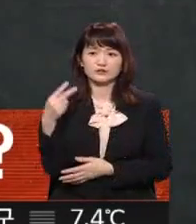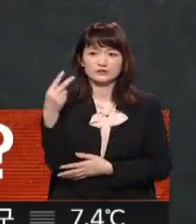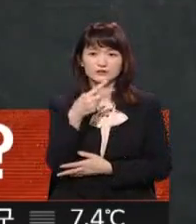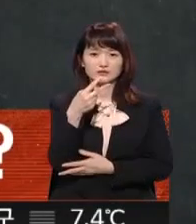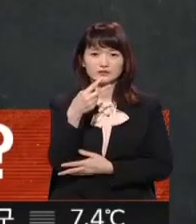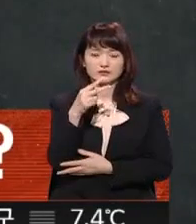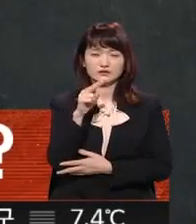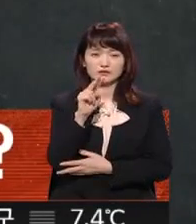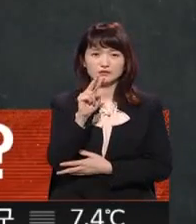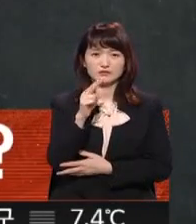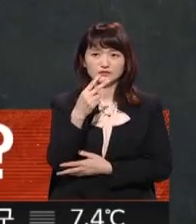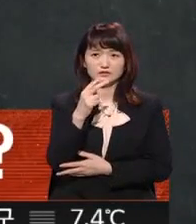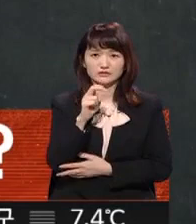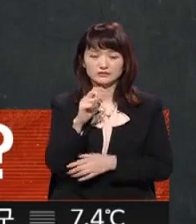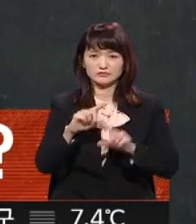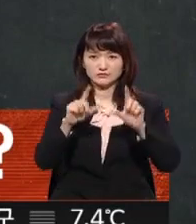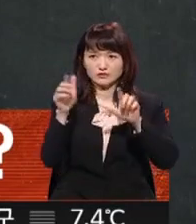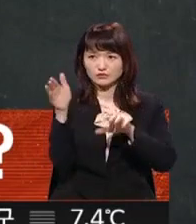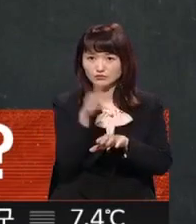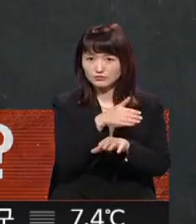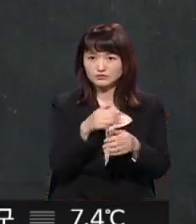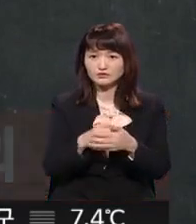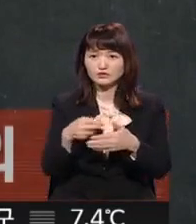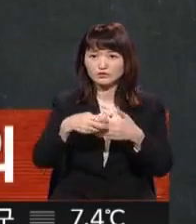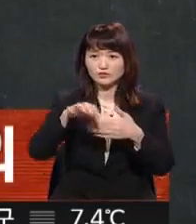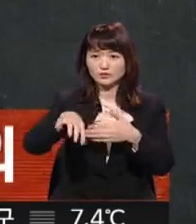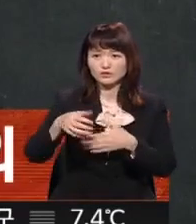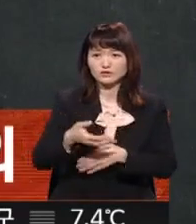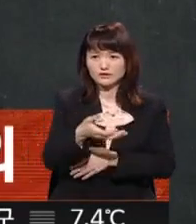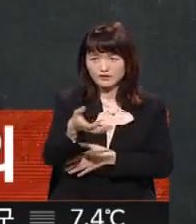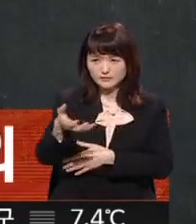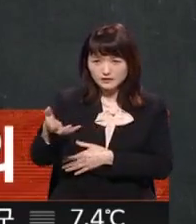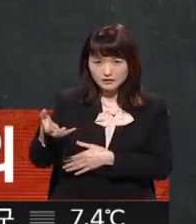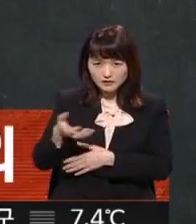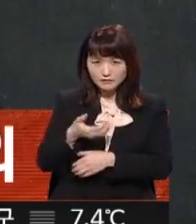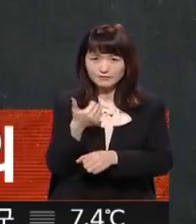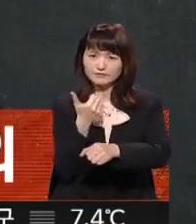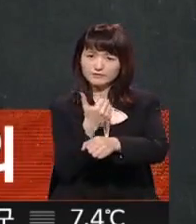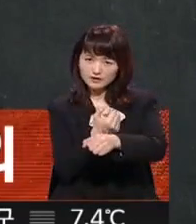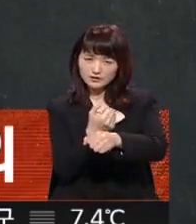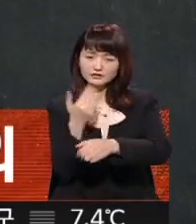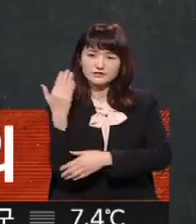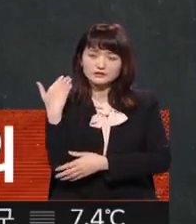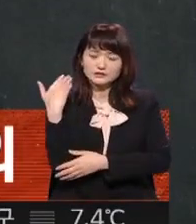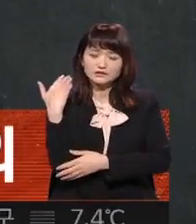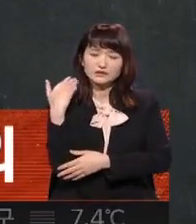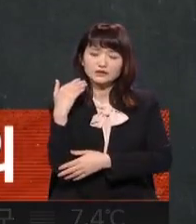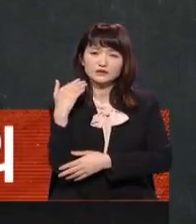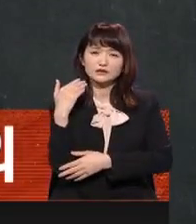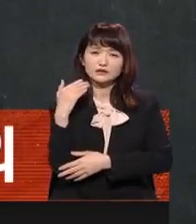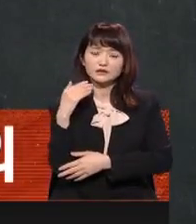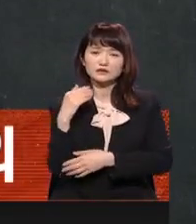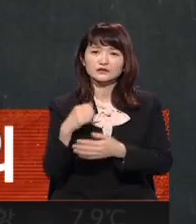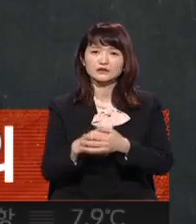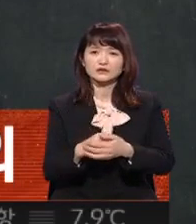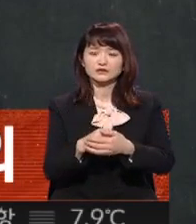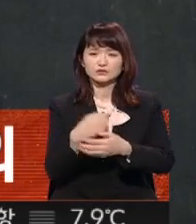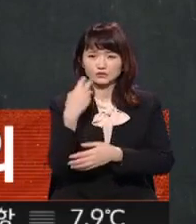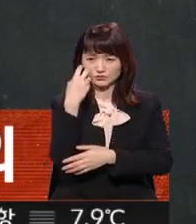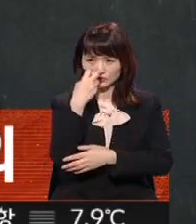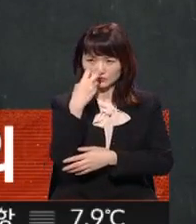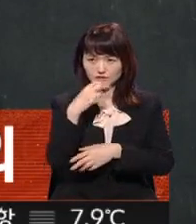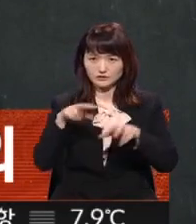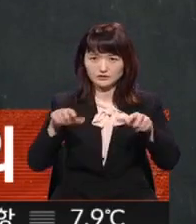병원을 돌면서이 수시로 프로포폴 투약한 혐의로 조사를 받고 있는 건데 지난 6일에 조사를 받았고 현재 출국 금지조차가 내려진 상태입니다